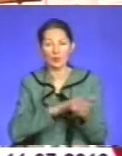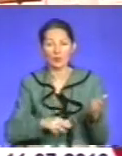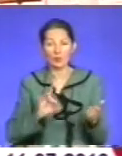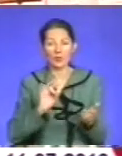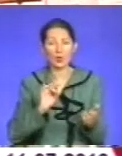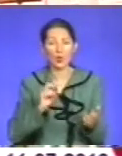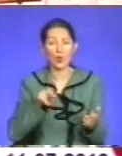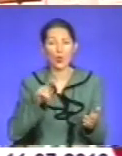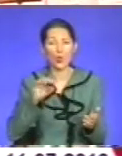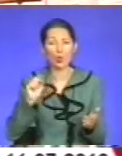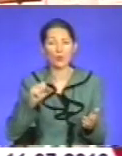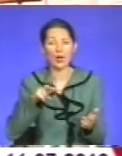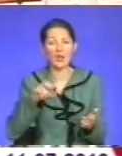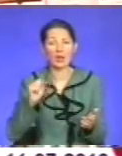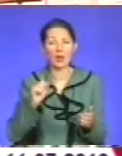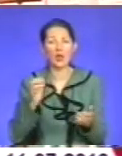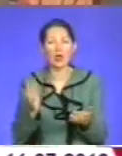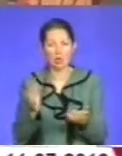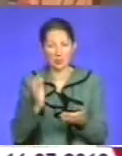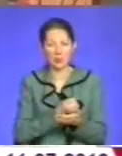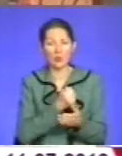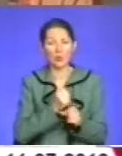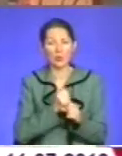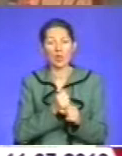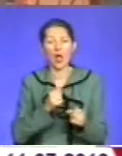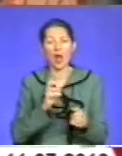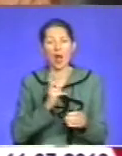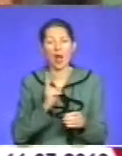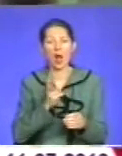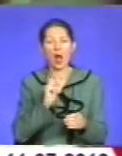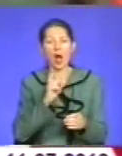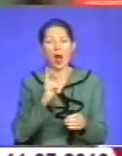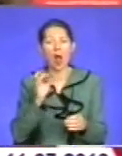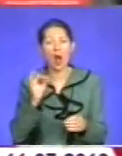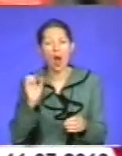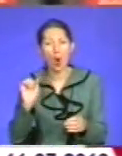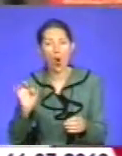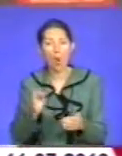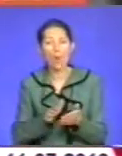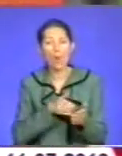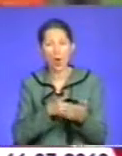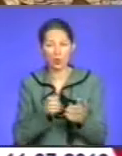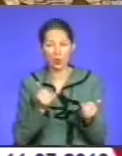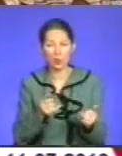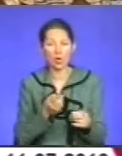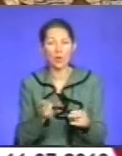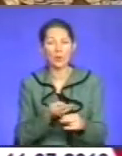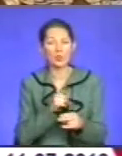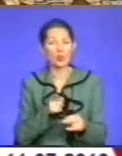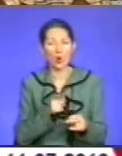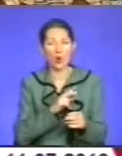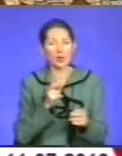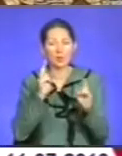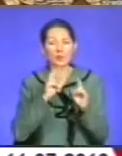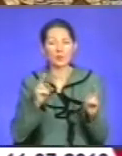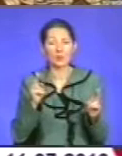здобути какао-масло. Тепер без цього інгредієнта не уявляють виробництво шоколаду. Виробництво справжнього шоколаду дороговартісне.